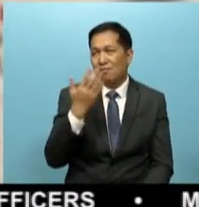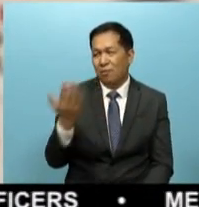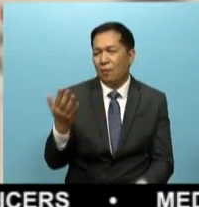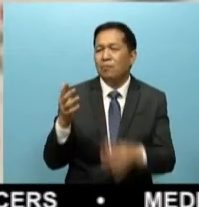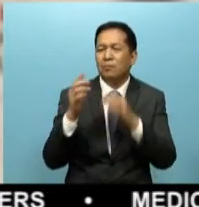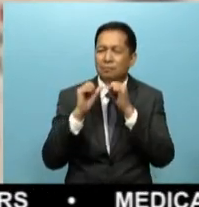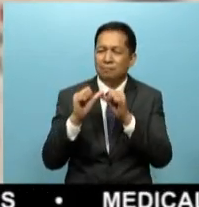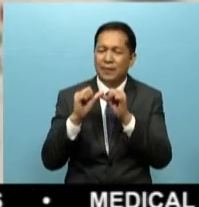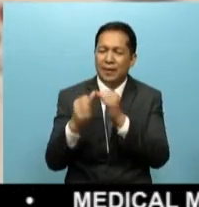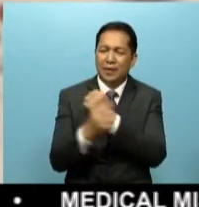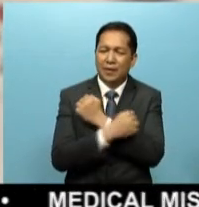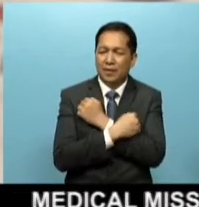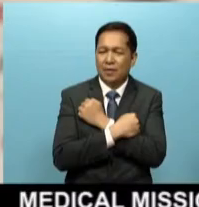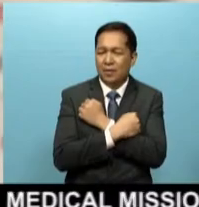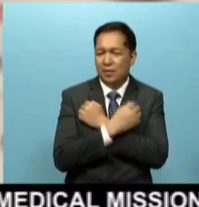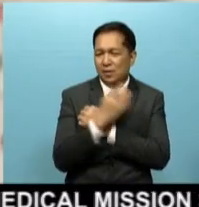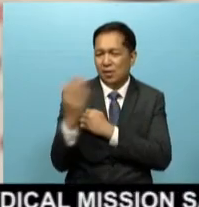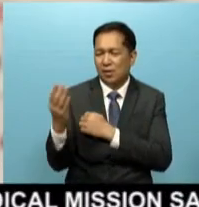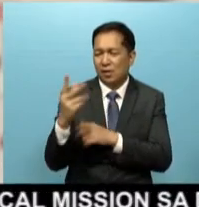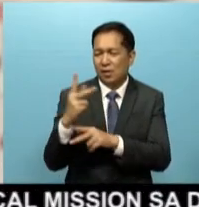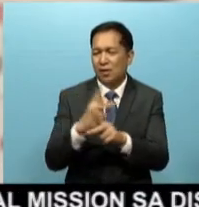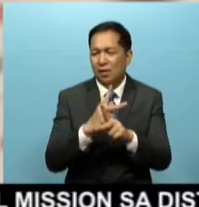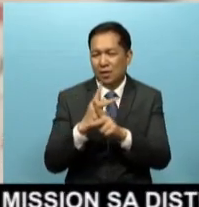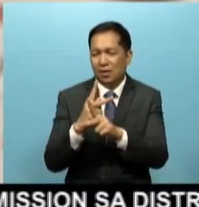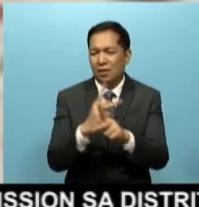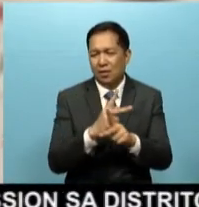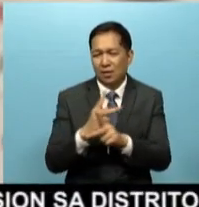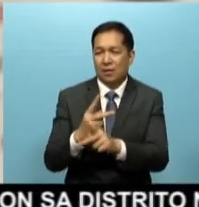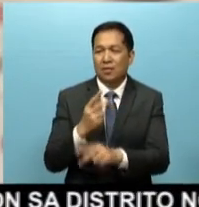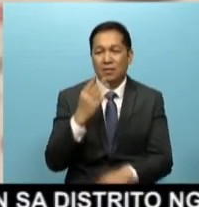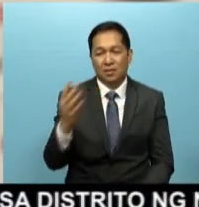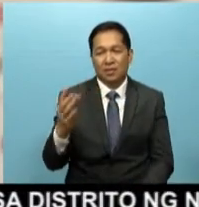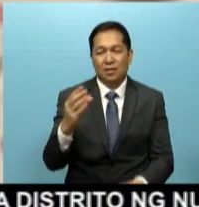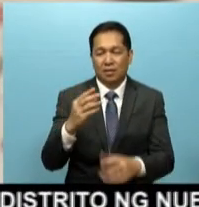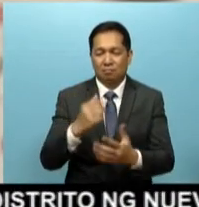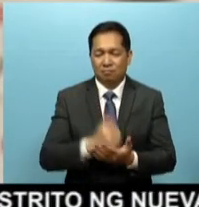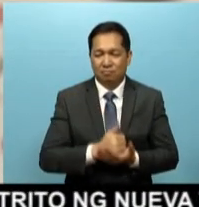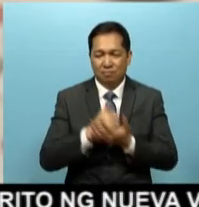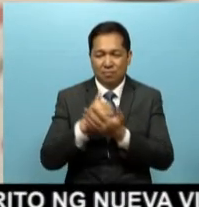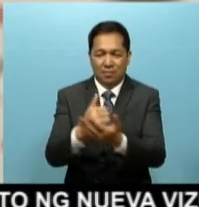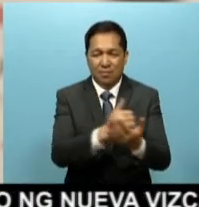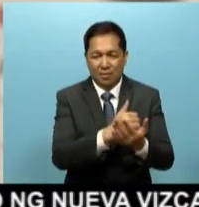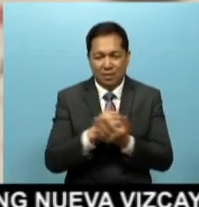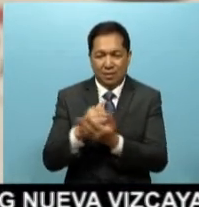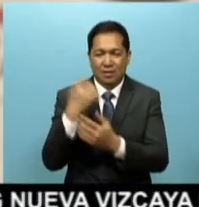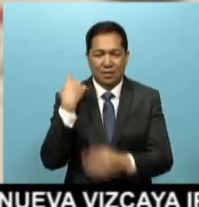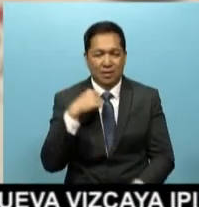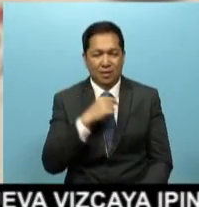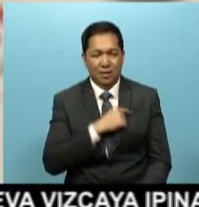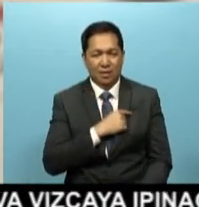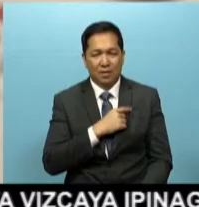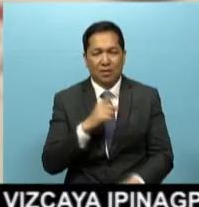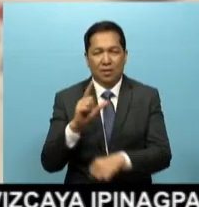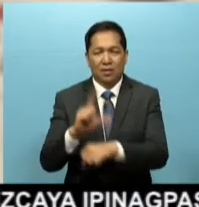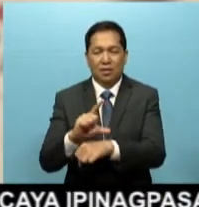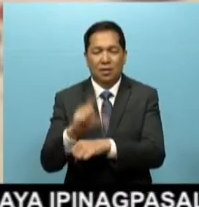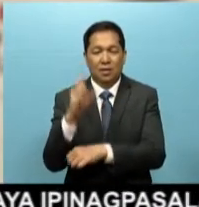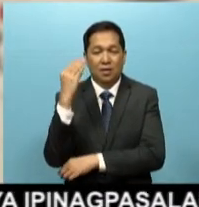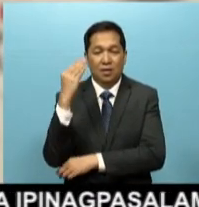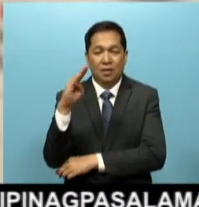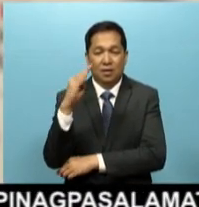na pagmamahal, pagmamalasakit at pag-aaruga sa bawat isa po sa amin dito po sa lokal ng